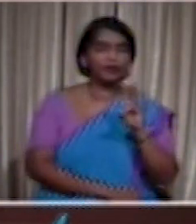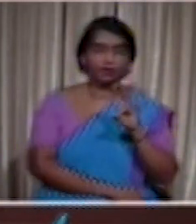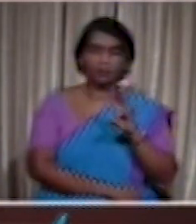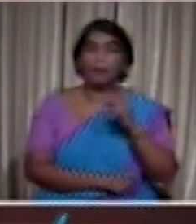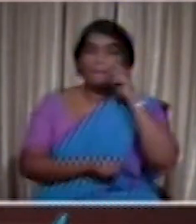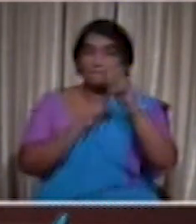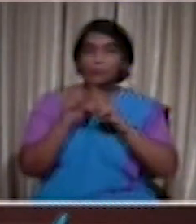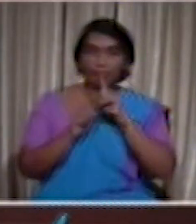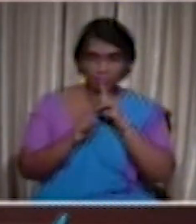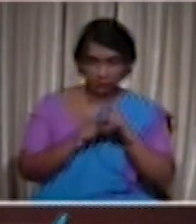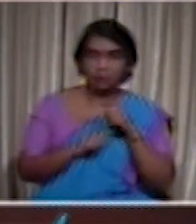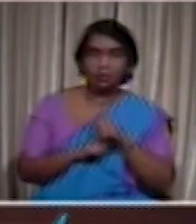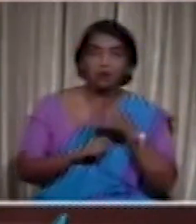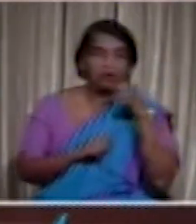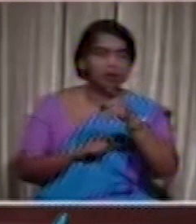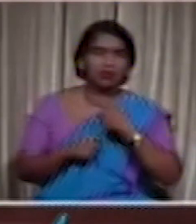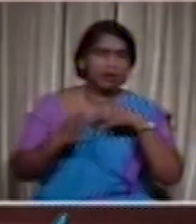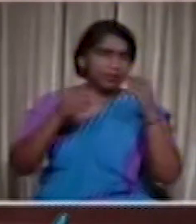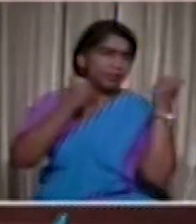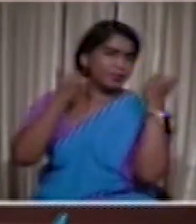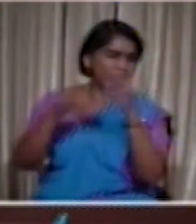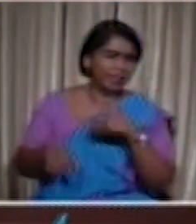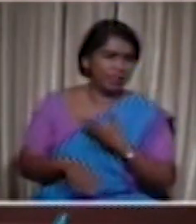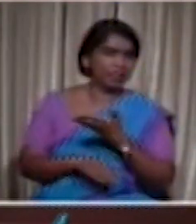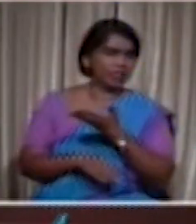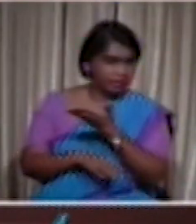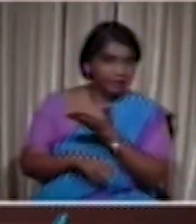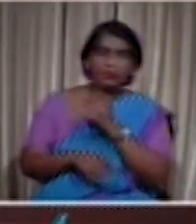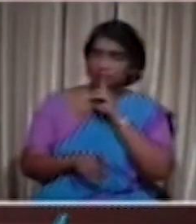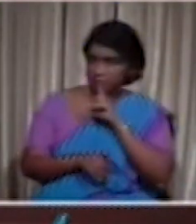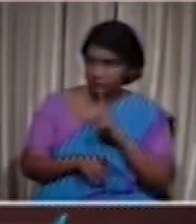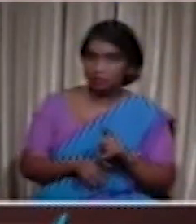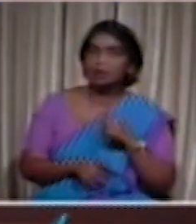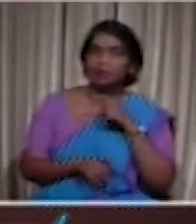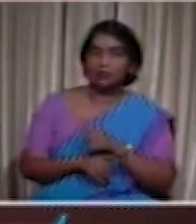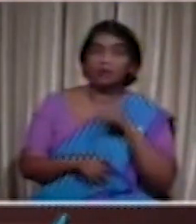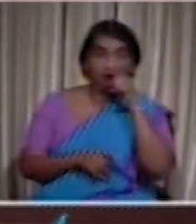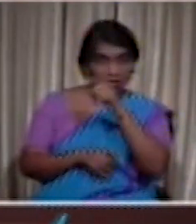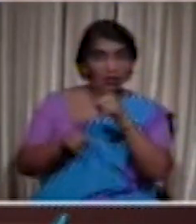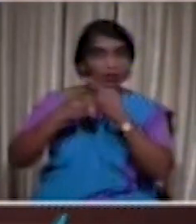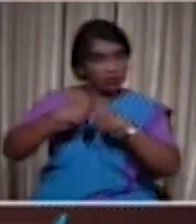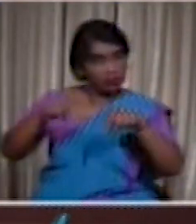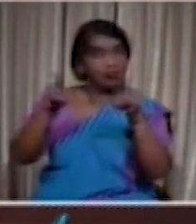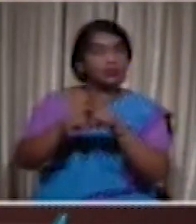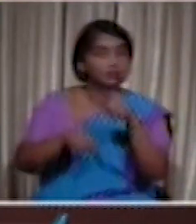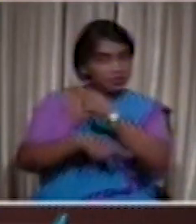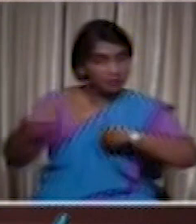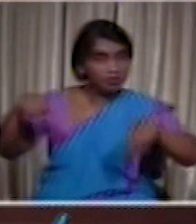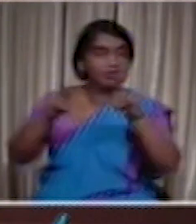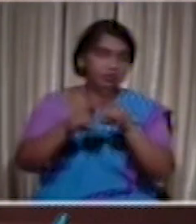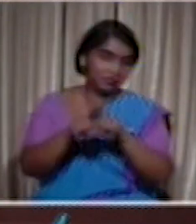මිනිසු කියනවා නම් උඹලා ගැන අපිට එපා වෙලා තිත් වෙලා තියෙන්නේ කියලා ඒක ඔබතුමාලටත් පොදු වෙනවා කියන එක අමතක කරන්න